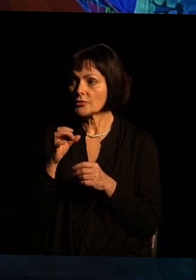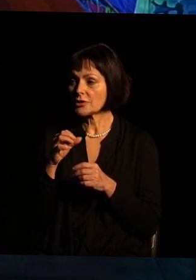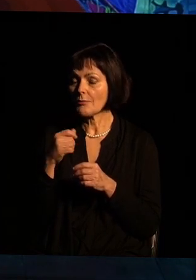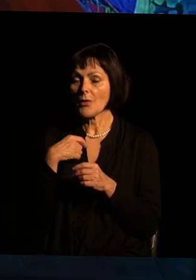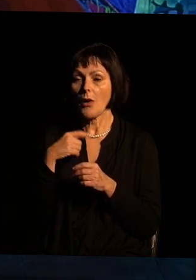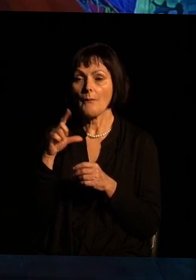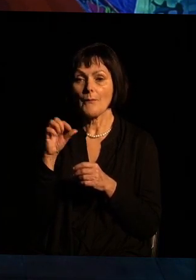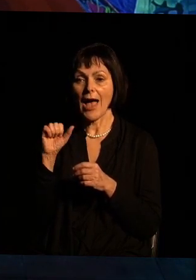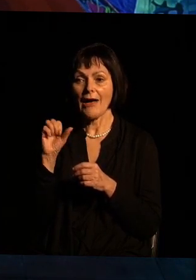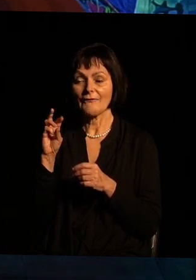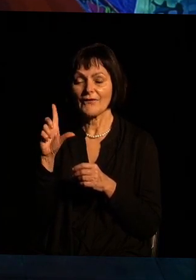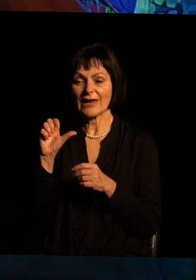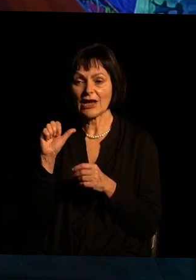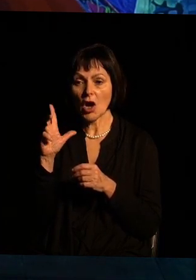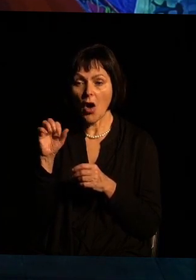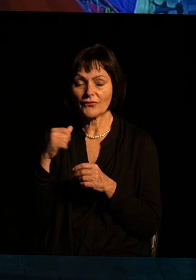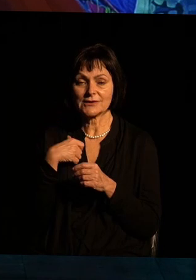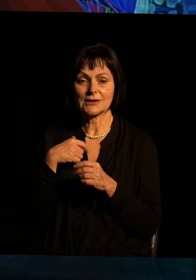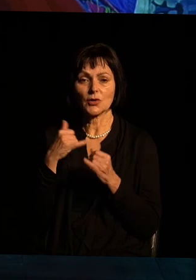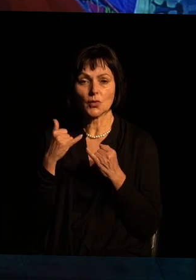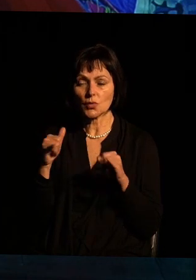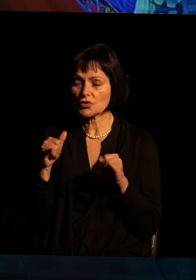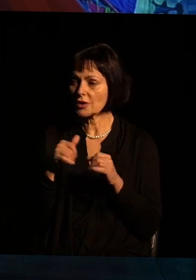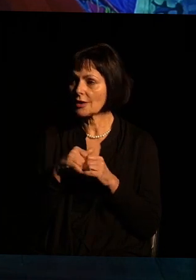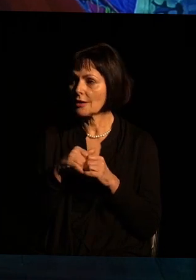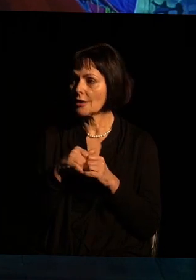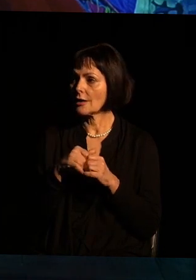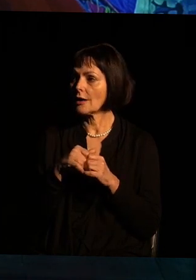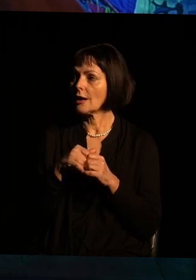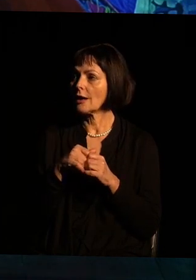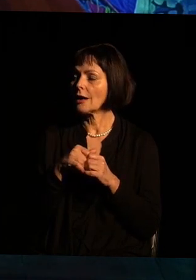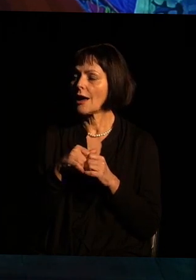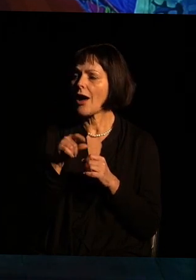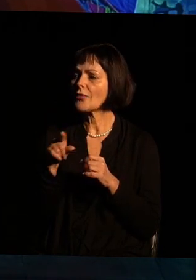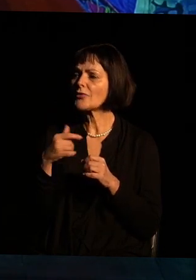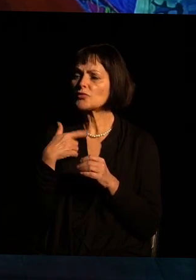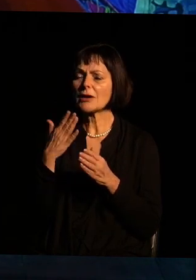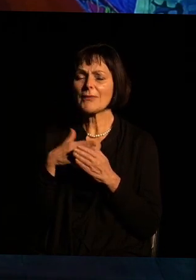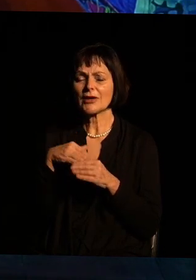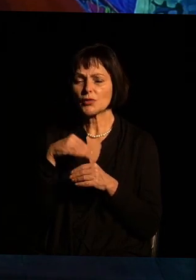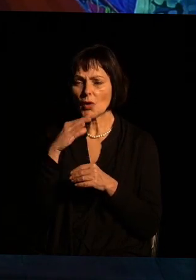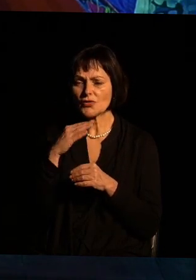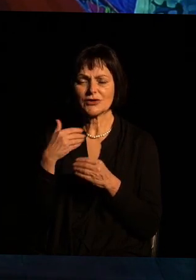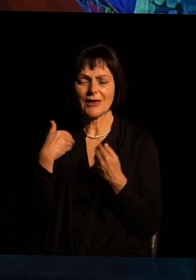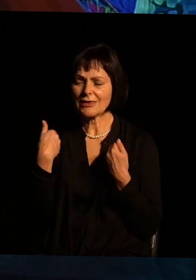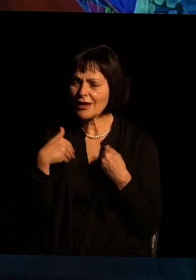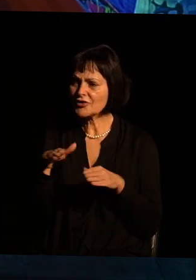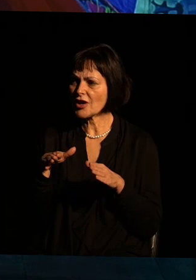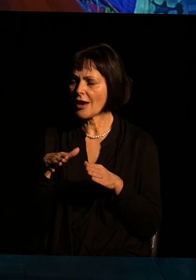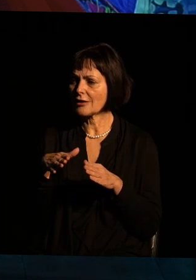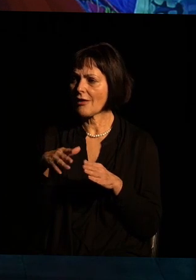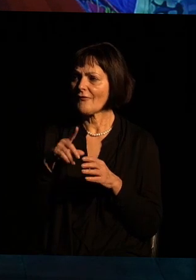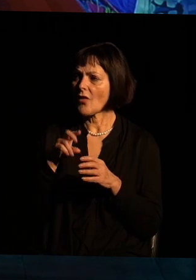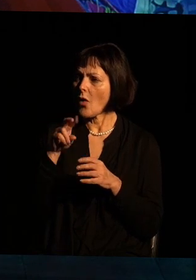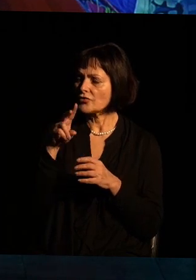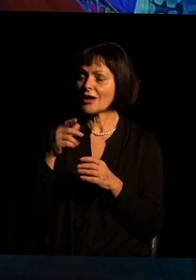był Pawlikowski Maciej, był Przemek Piasecki, zdobywcy 8000-ników, ale oni już mieli dość, nie chcieli